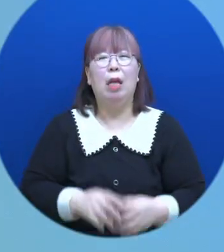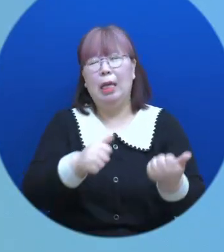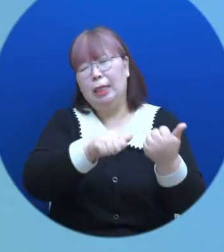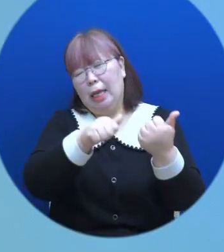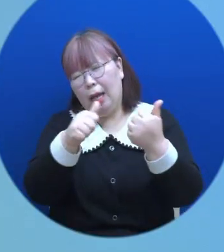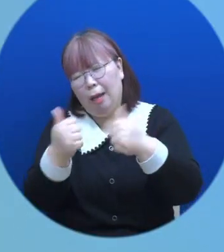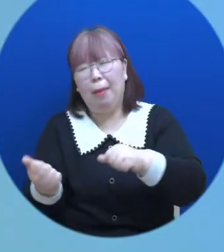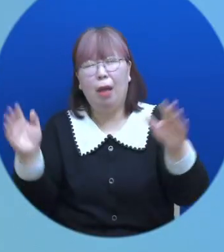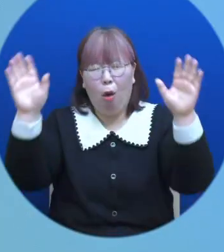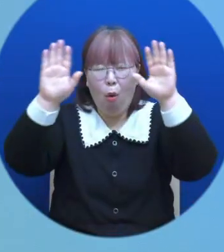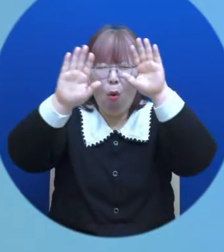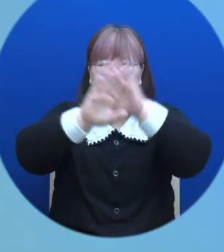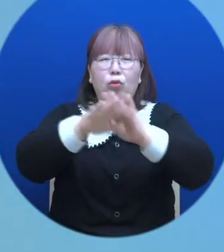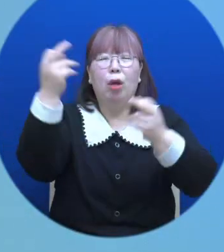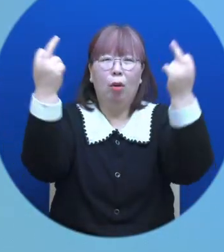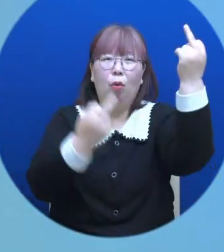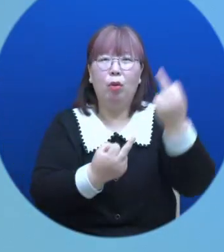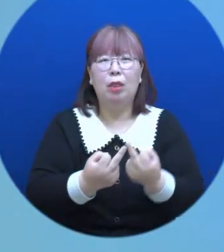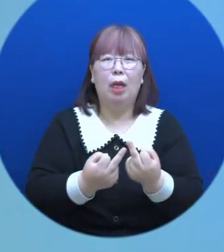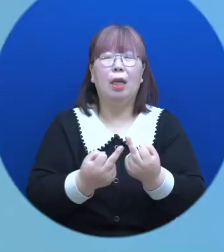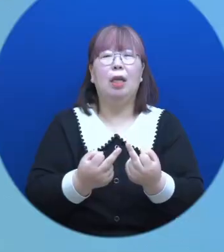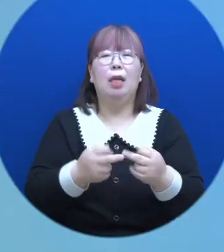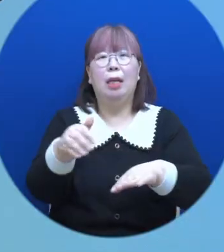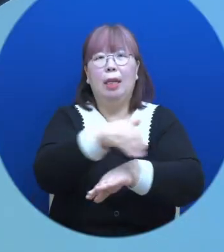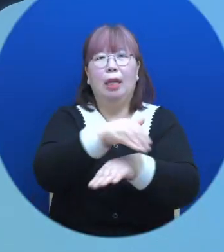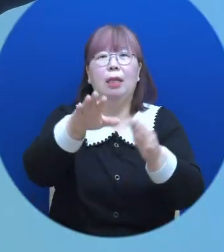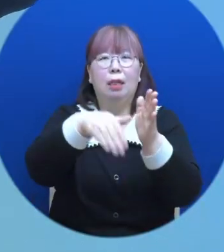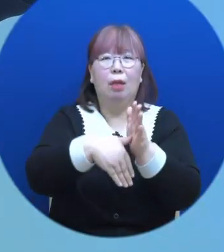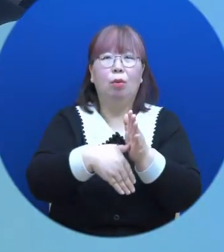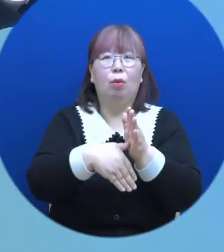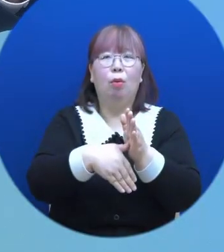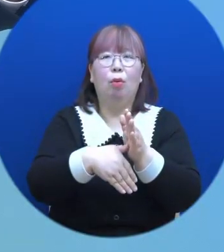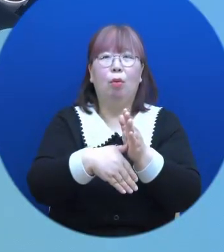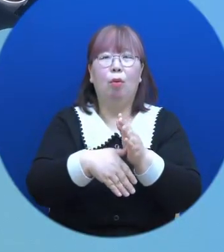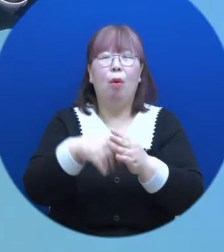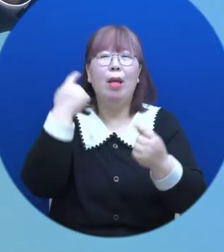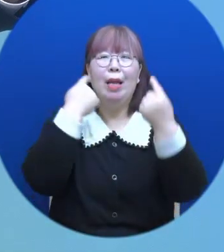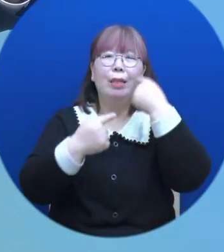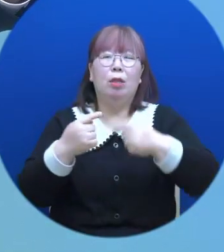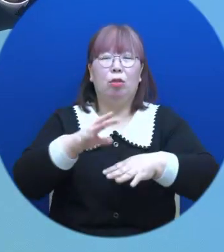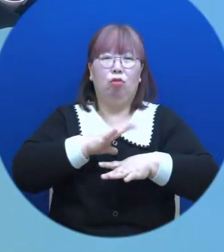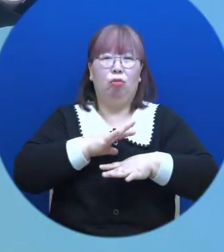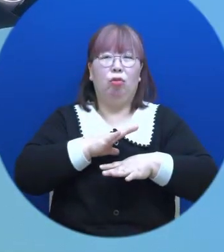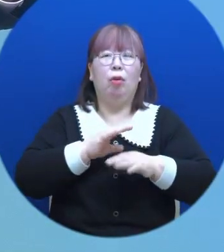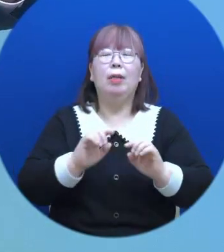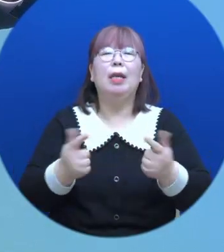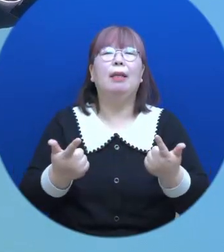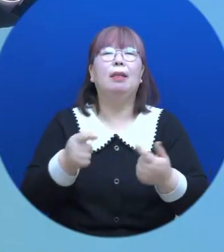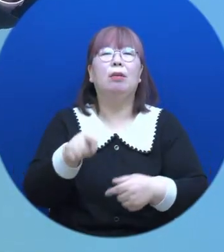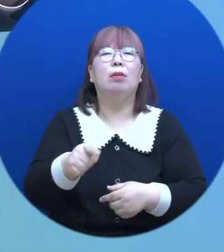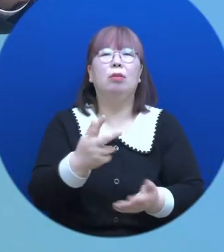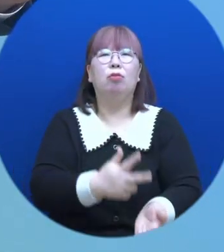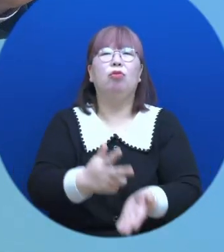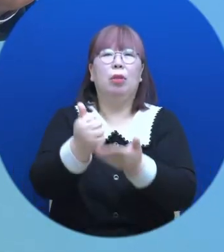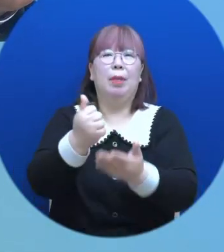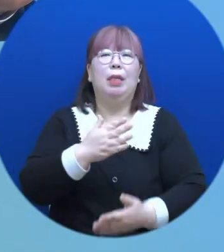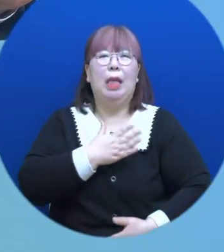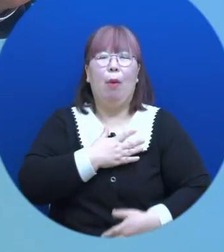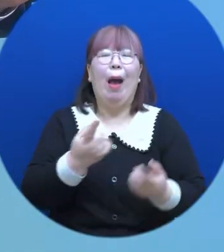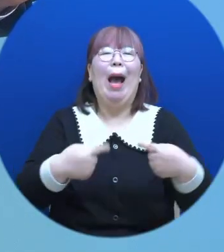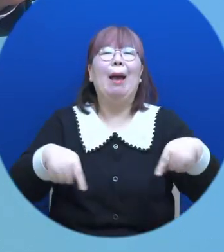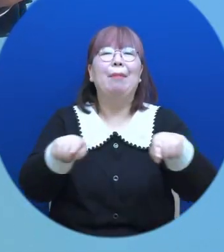엄침한 골짜기를 달릴지라도 해를 두려워하지 않는 것은 주께서 나와 함께